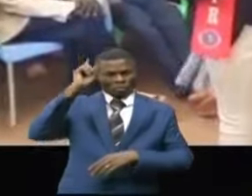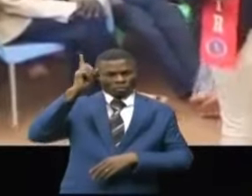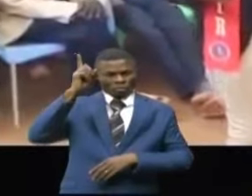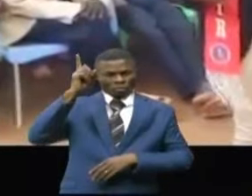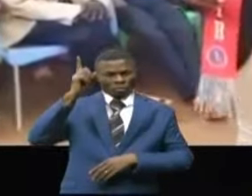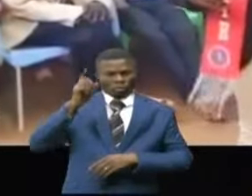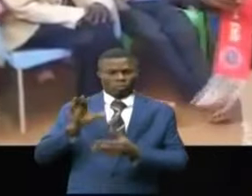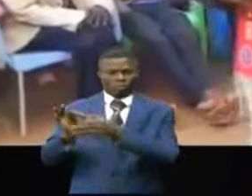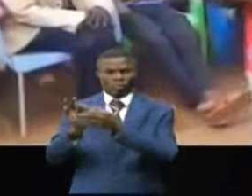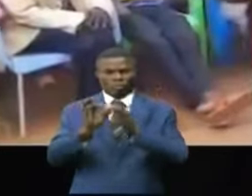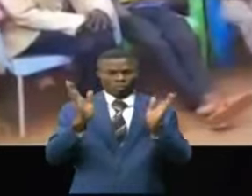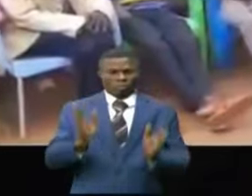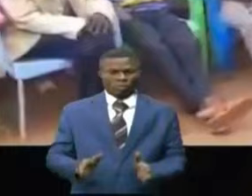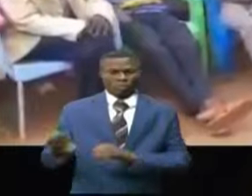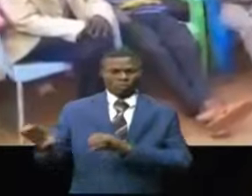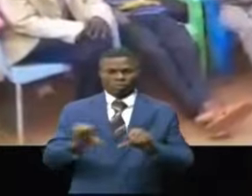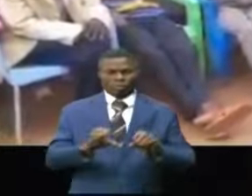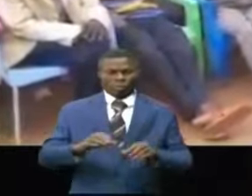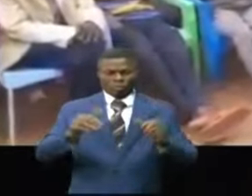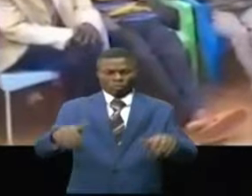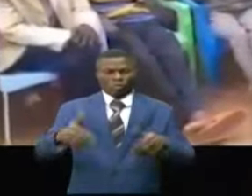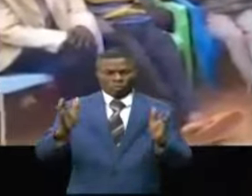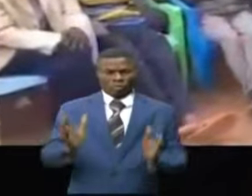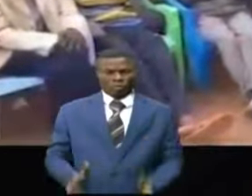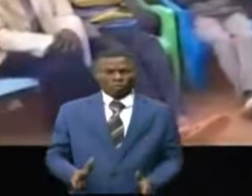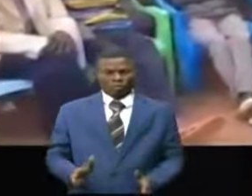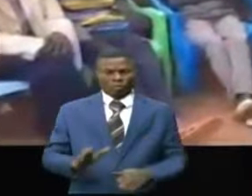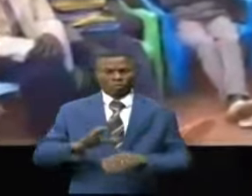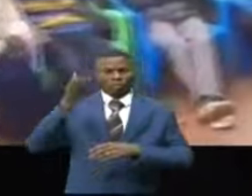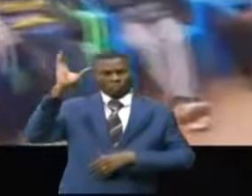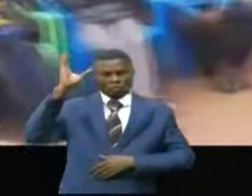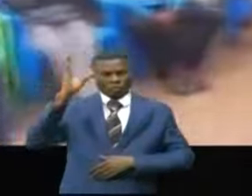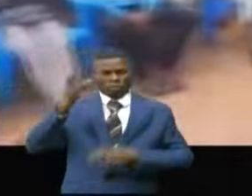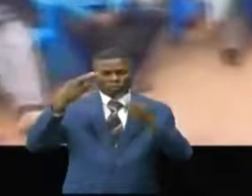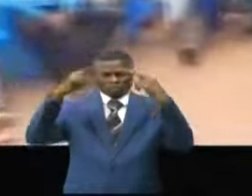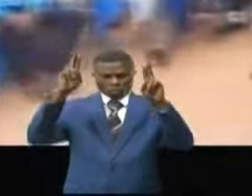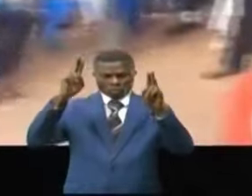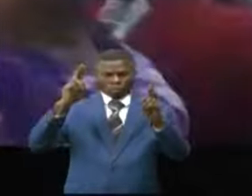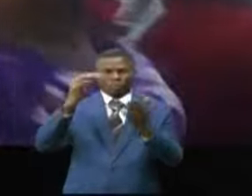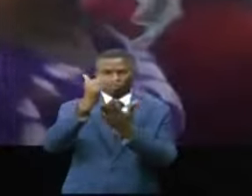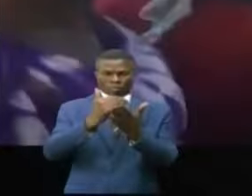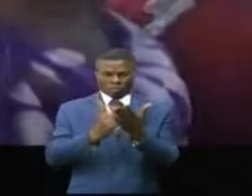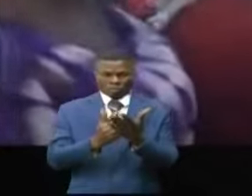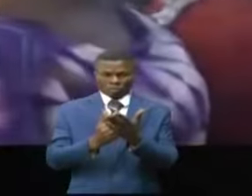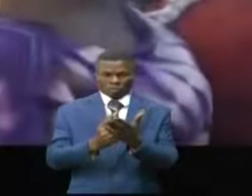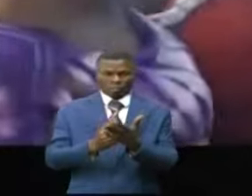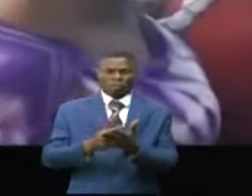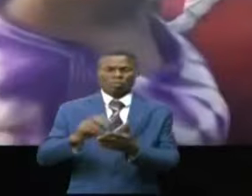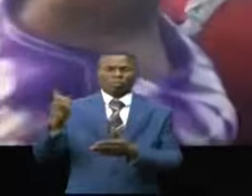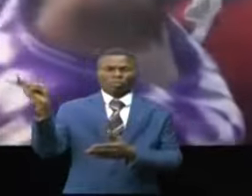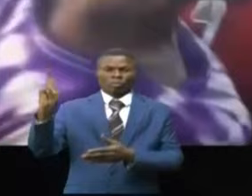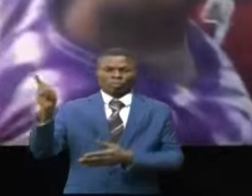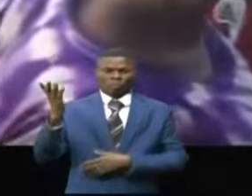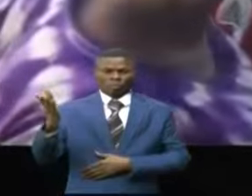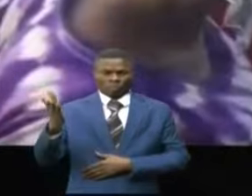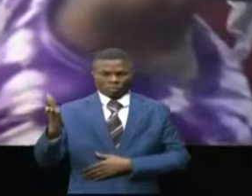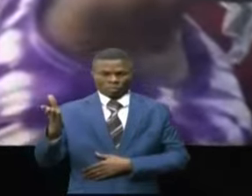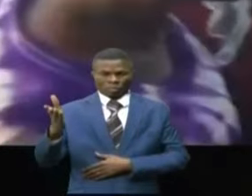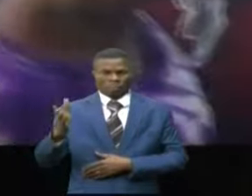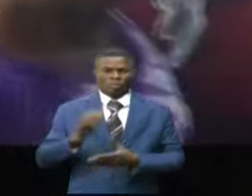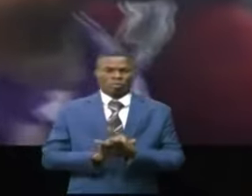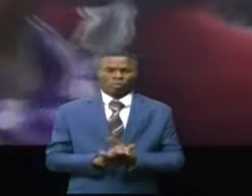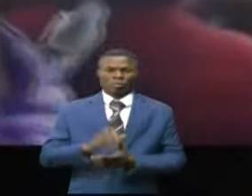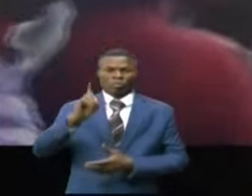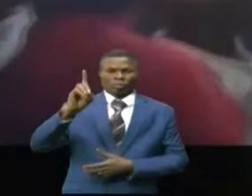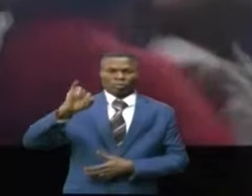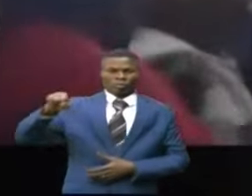le coordonnateur de l'action paysanne. Après le succès enregistré dans l'espace Kasaï, John Sinclair